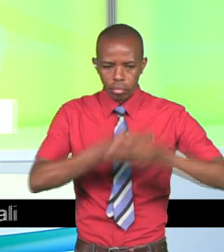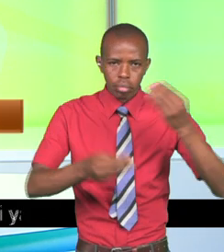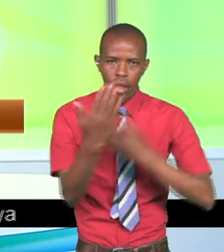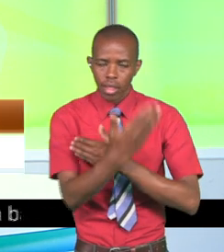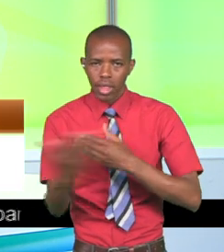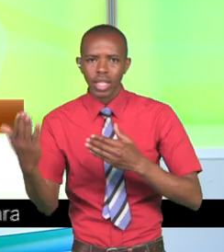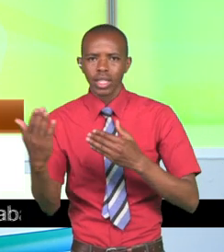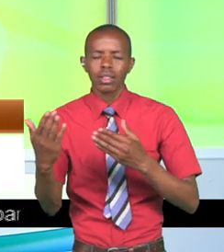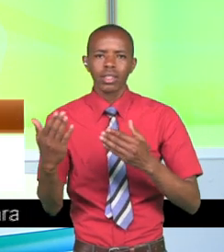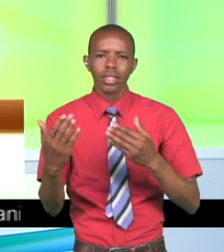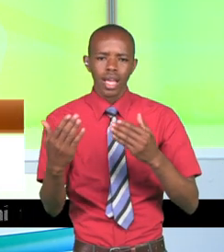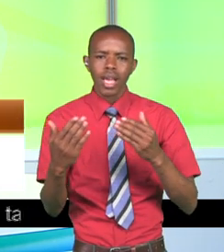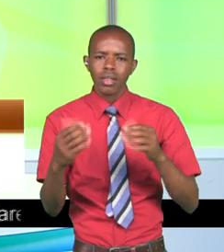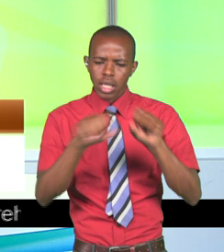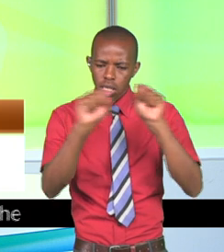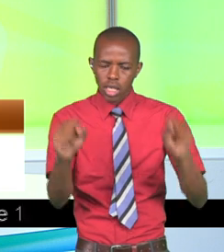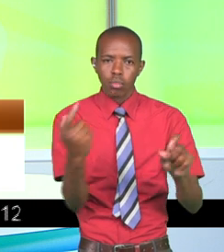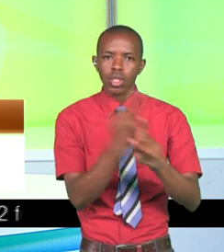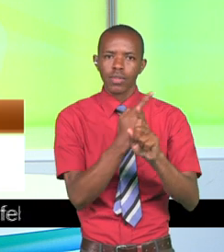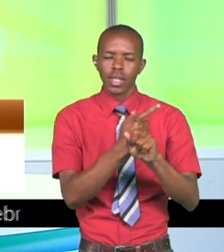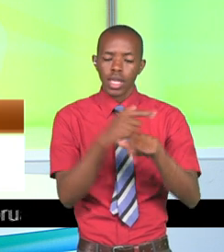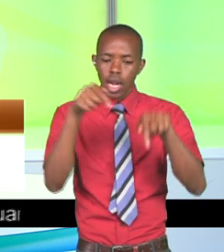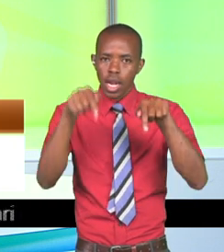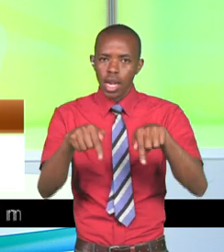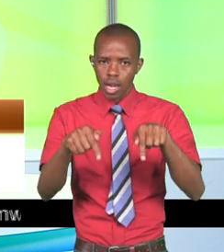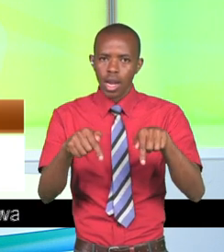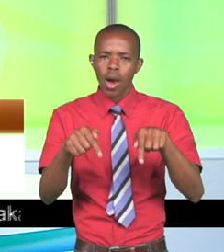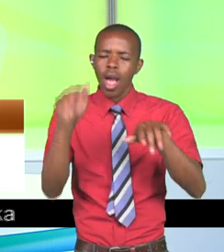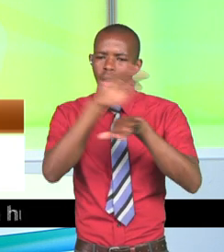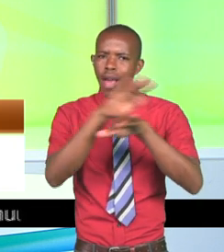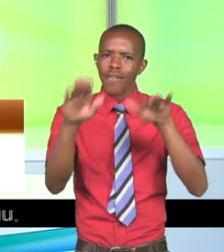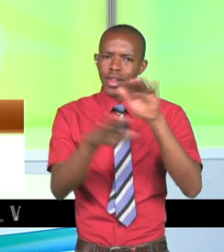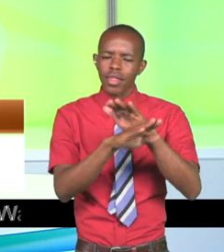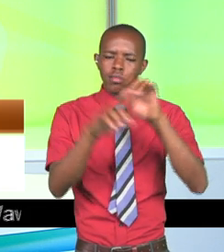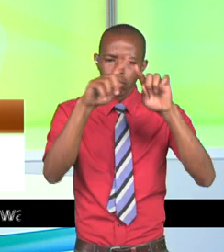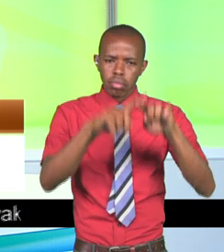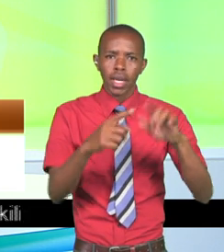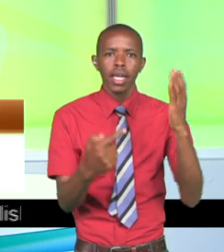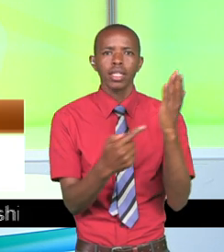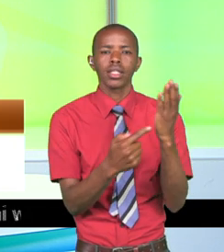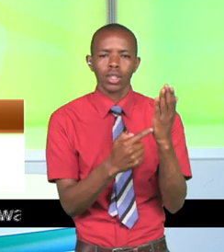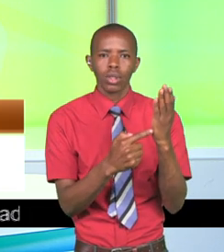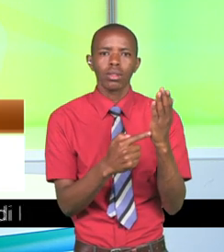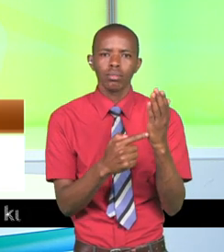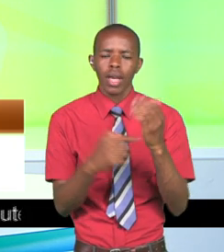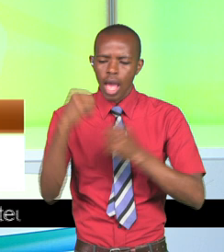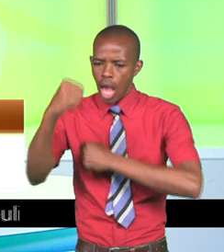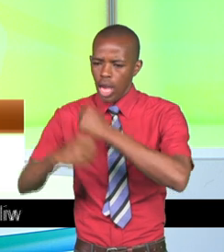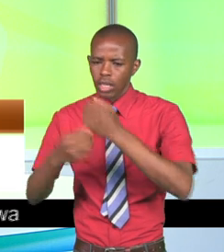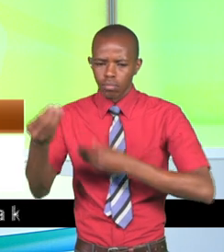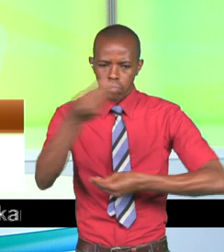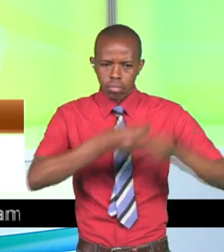huchukua mtazamo na mifumo tofauti. Katika karne hii ambayo kila kitu kinageuzwa kuwa kidijitali, shughuli ya uuzaji